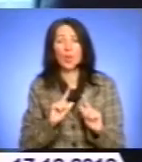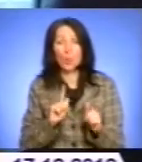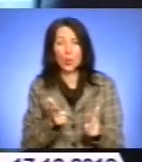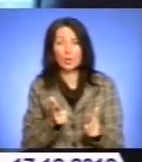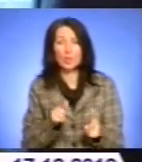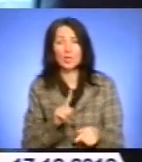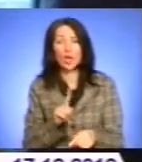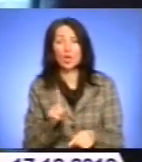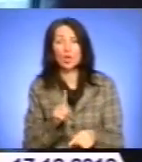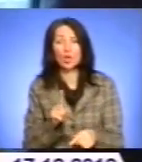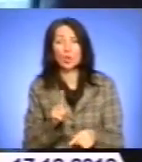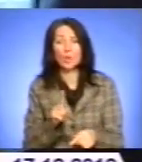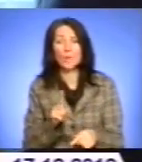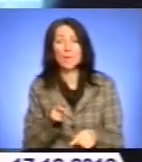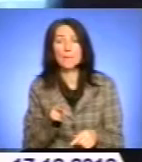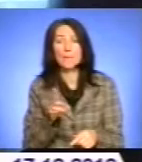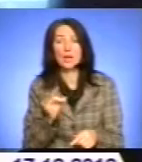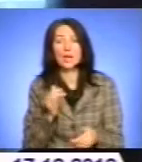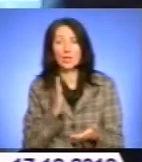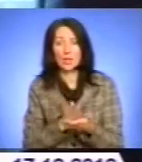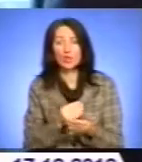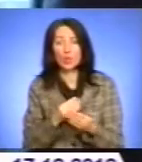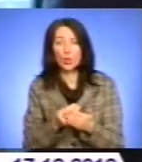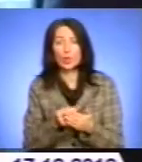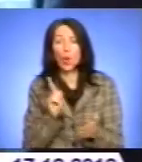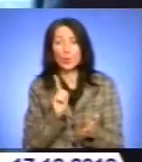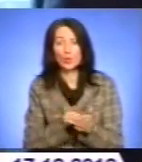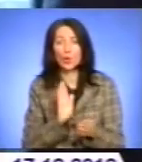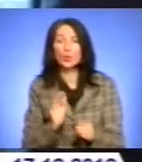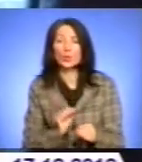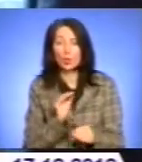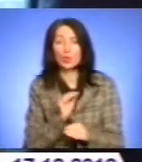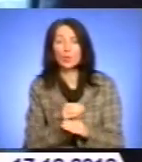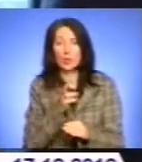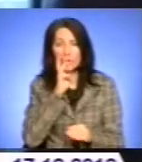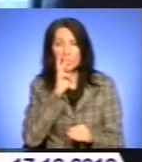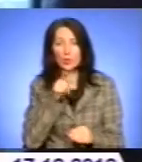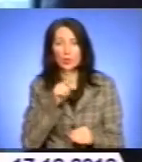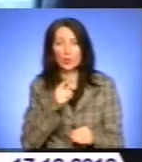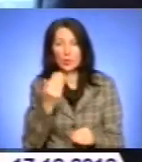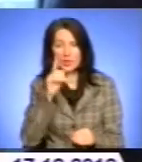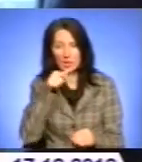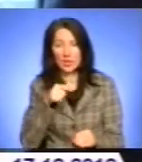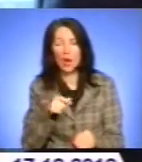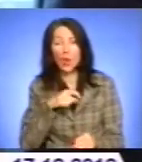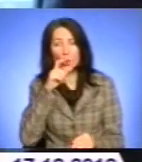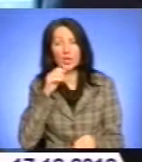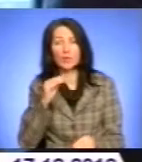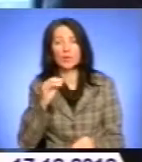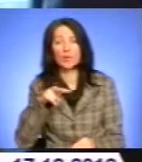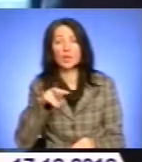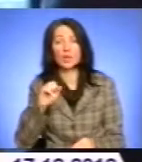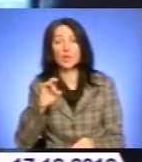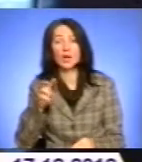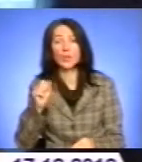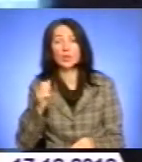погодилася, що при наявності коштів обов'язково буде доплата, тому що, ви знаєте, в Україні філармонії є